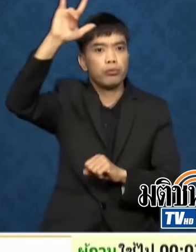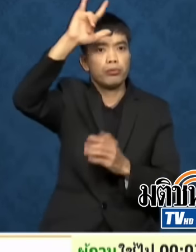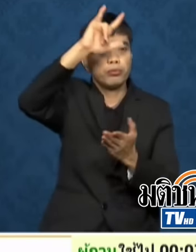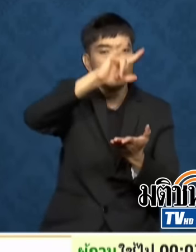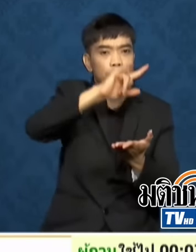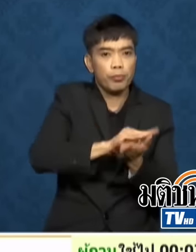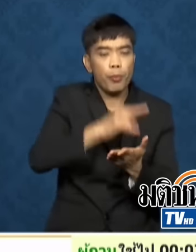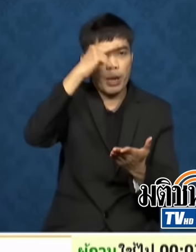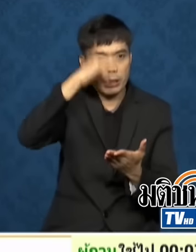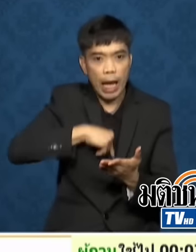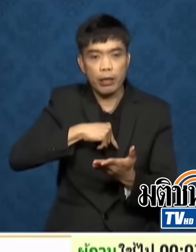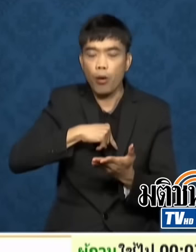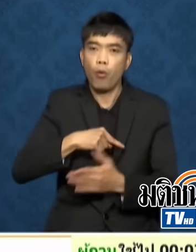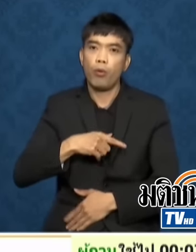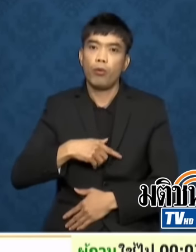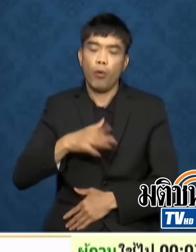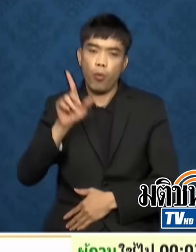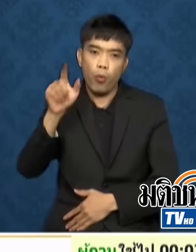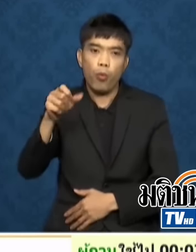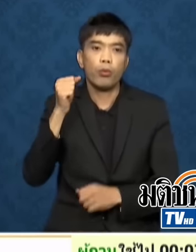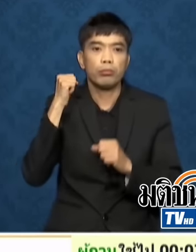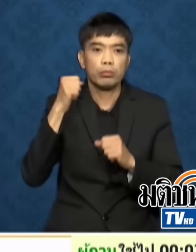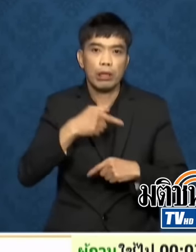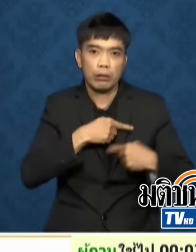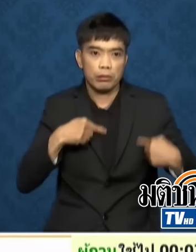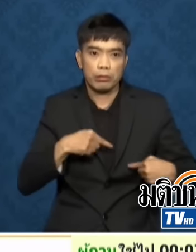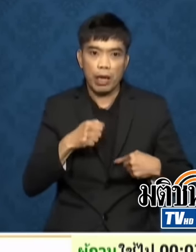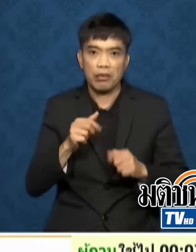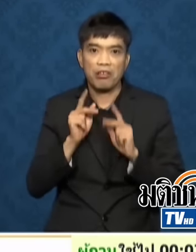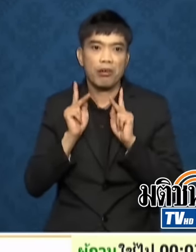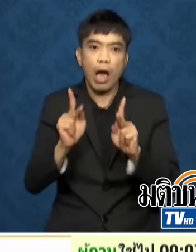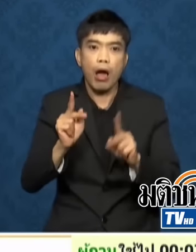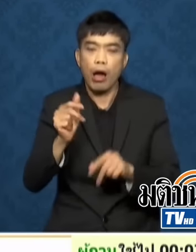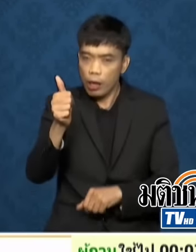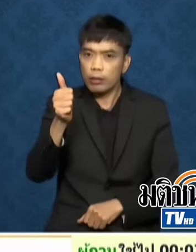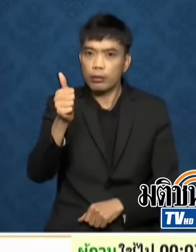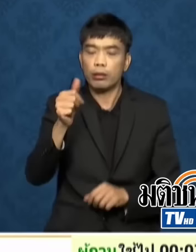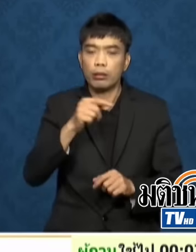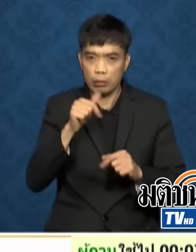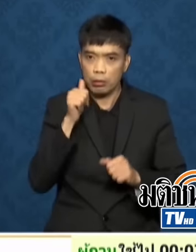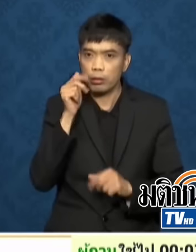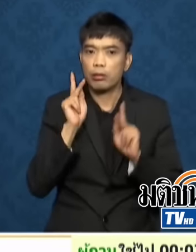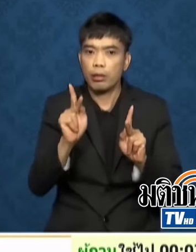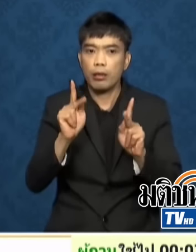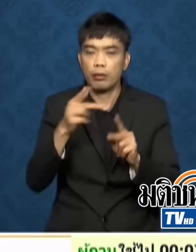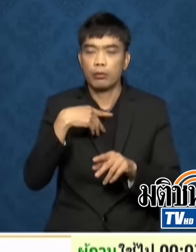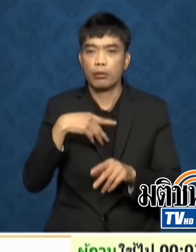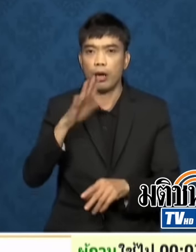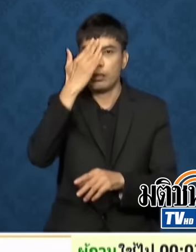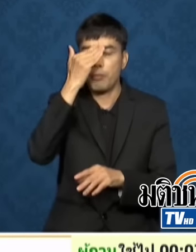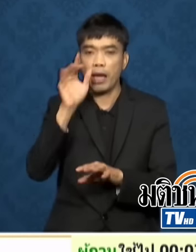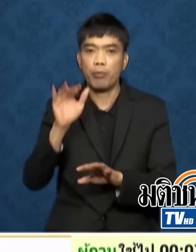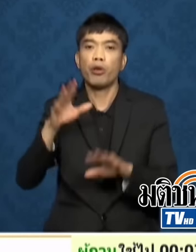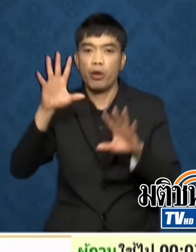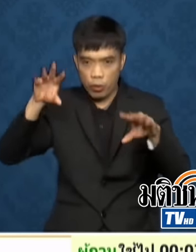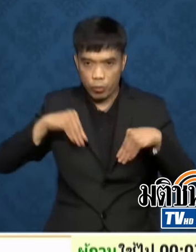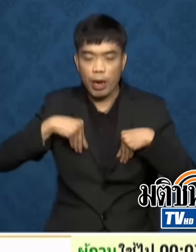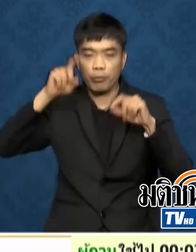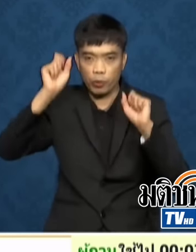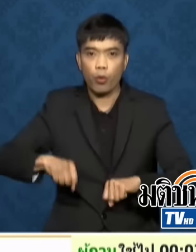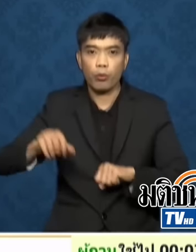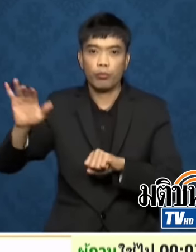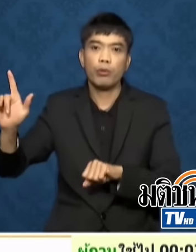าหาญท่านเข้ามาเข้าสู่กระบวนการยุติธรรมในวันที่